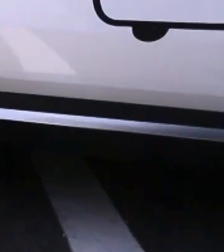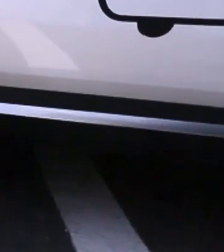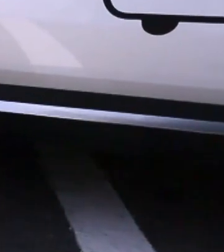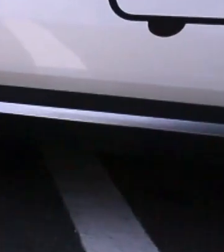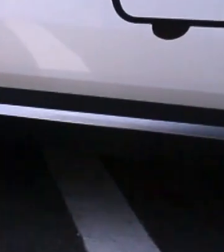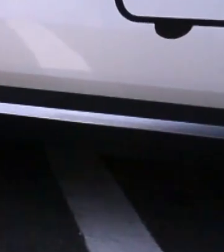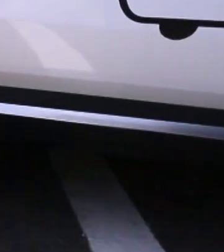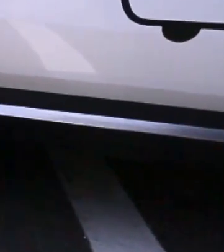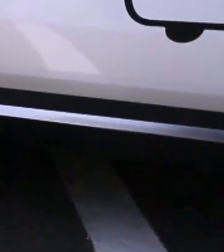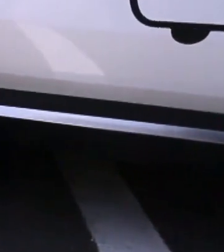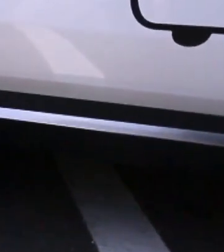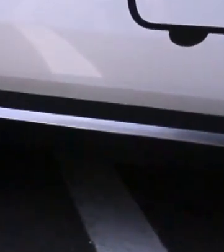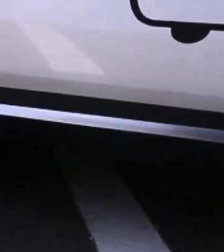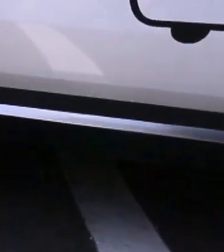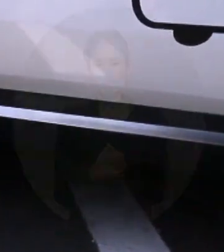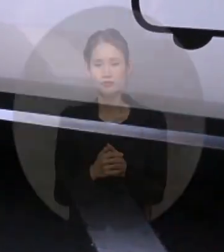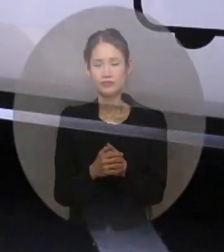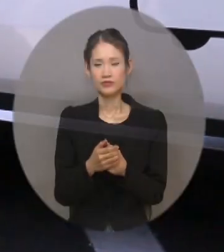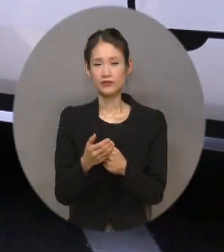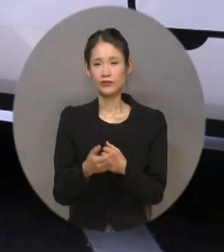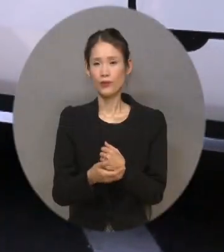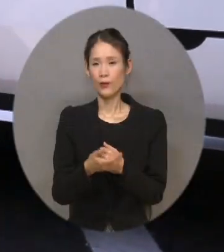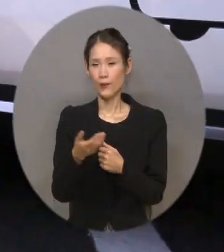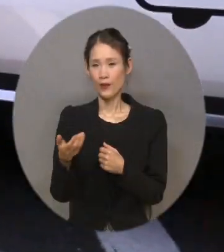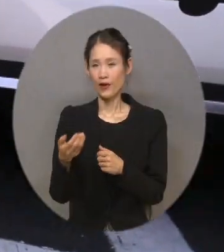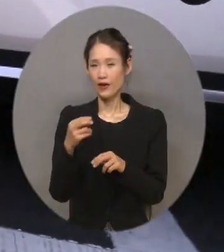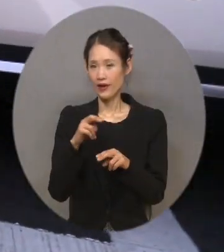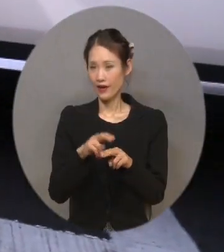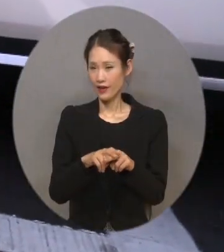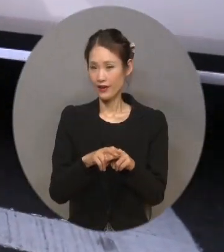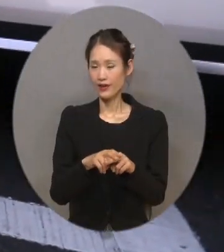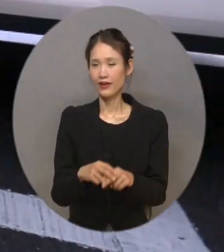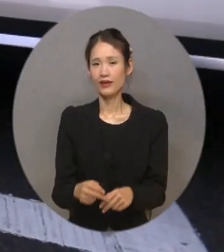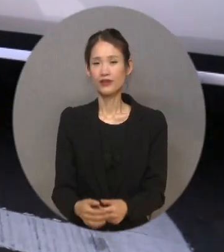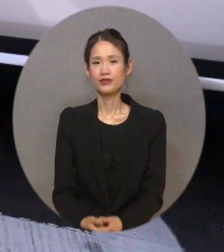자, 이렇게 옮겨 타서